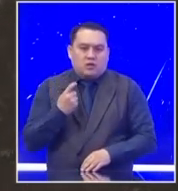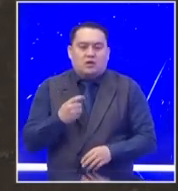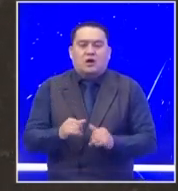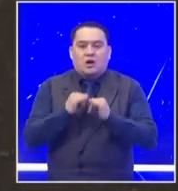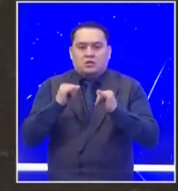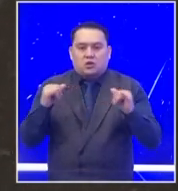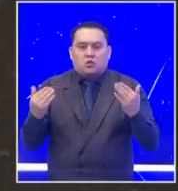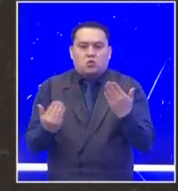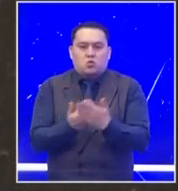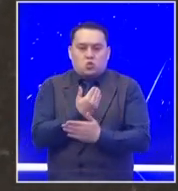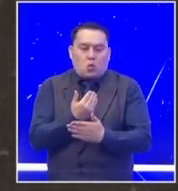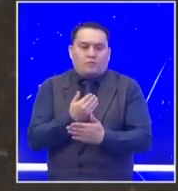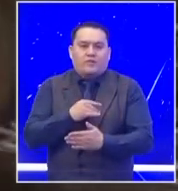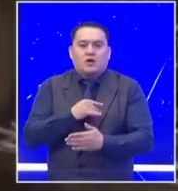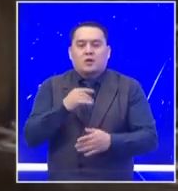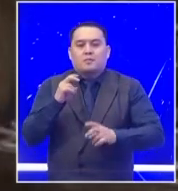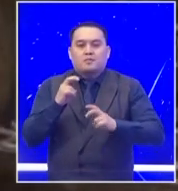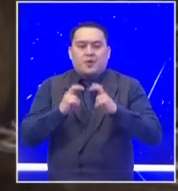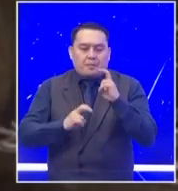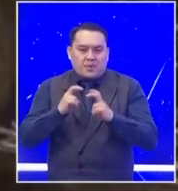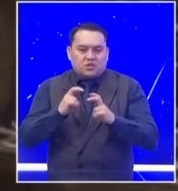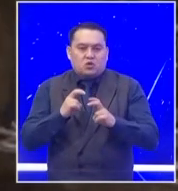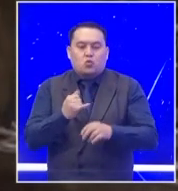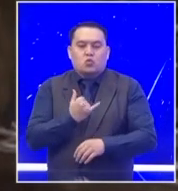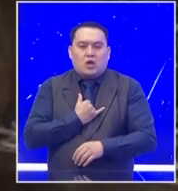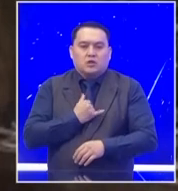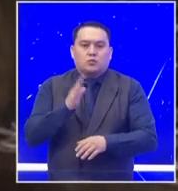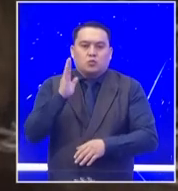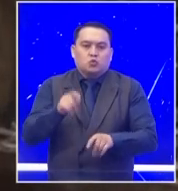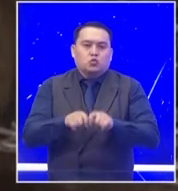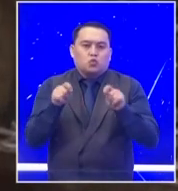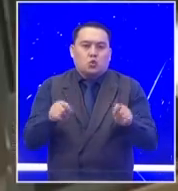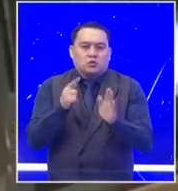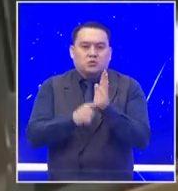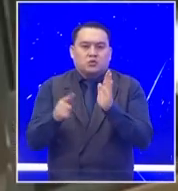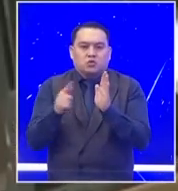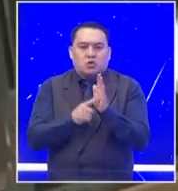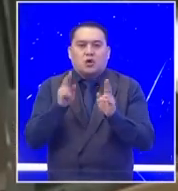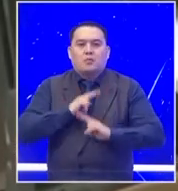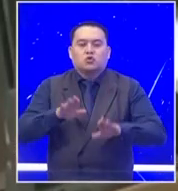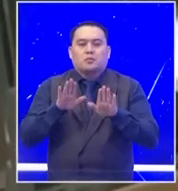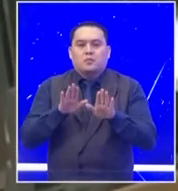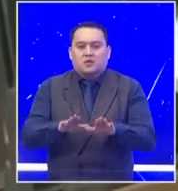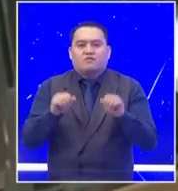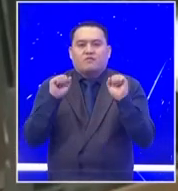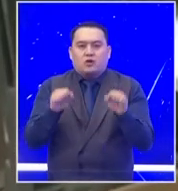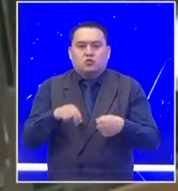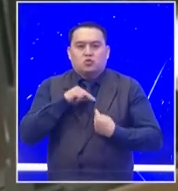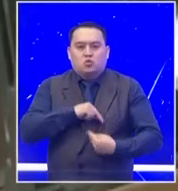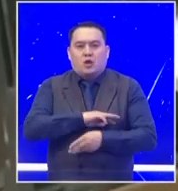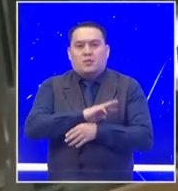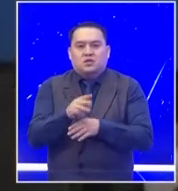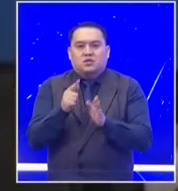развития, инноваций и аэрокосмической промышленности в регионе будут созданы более 770 рабочих мест, что даст возможность трудоустроить